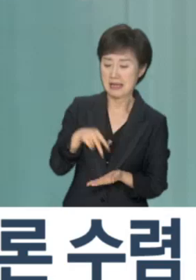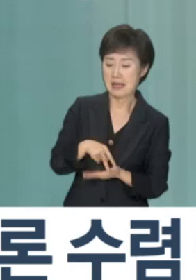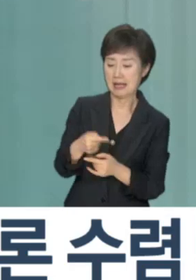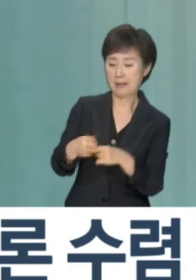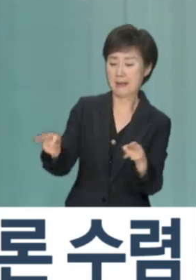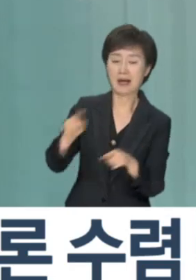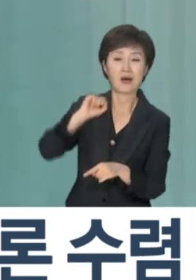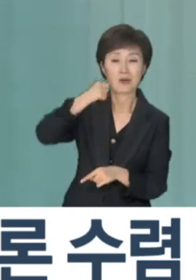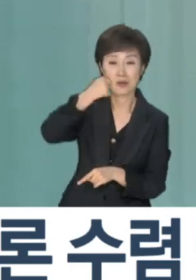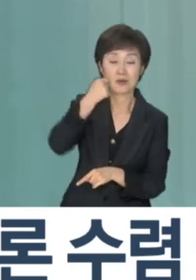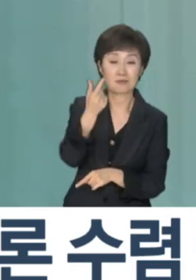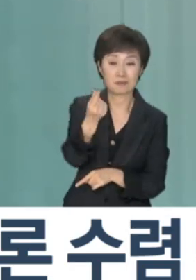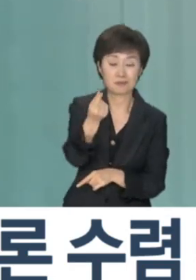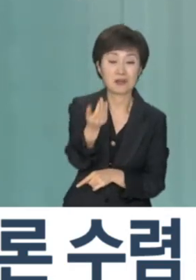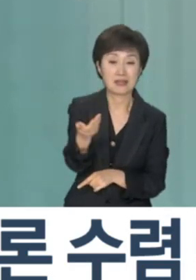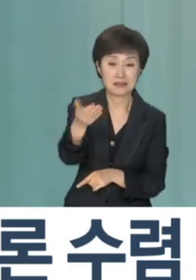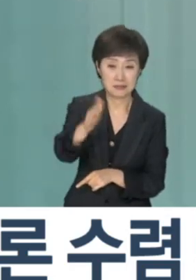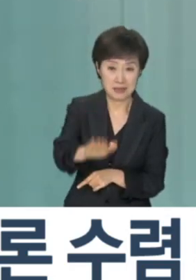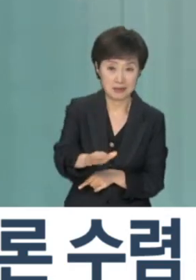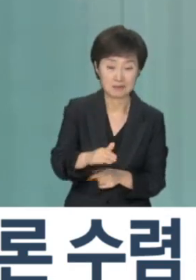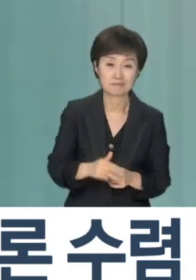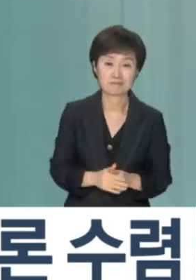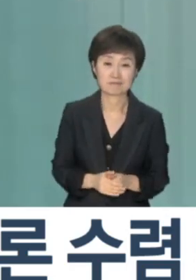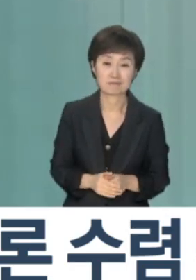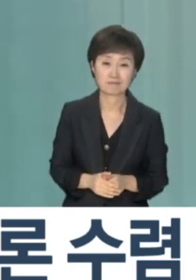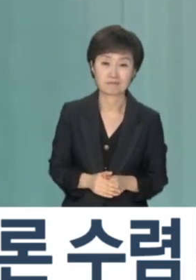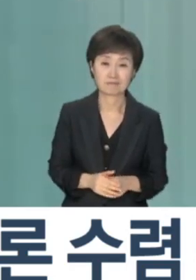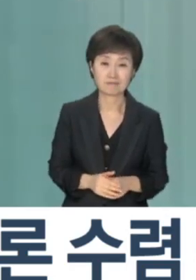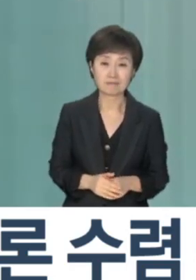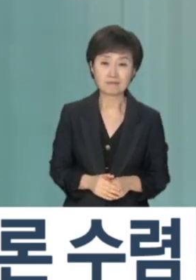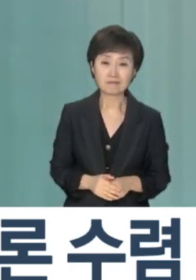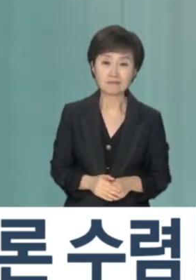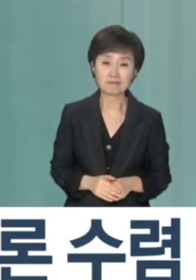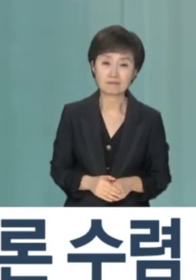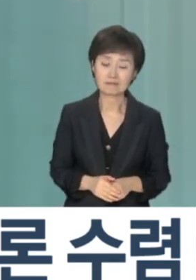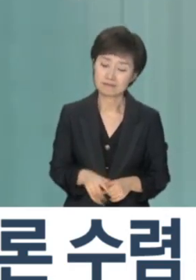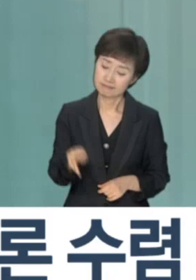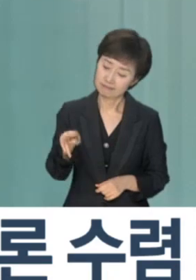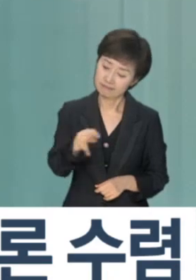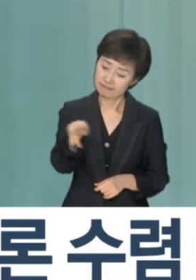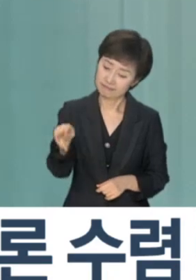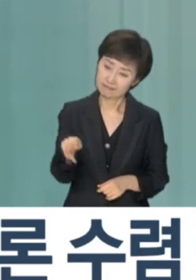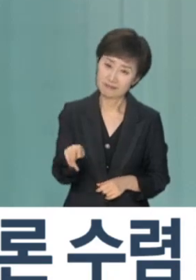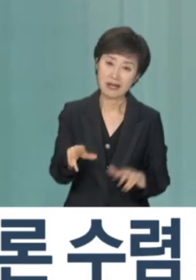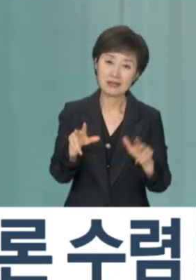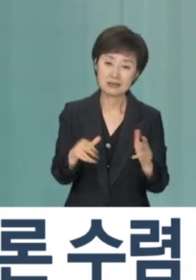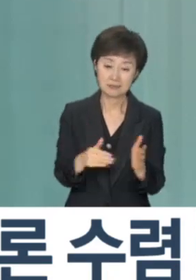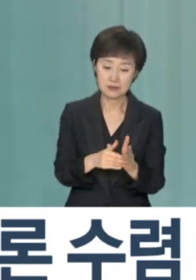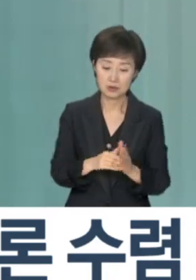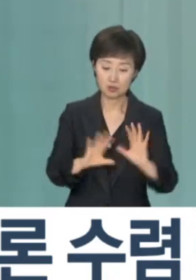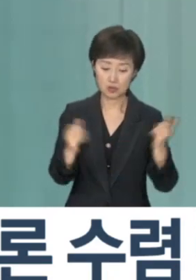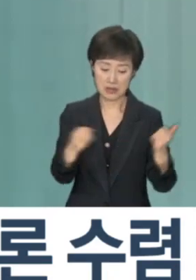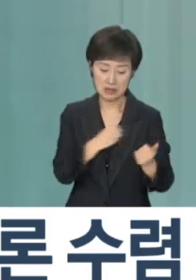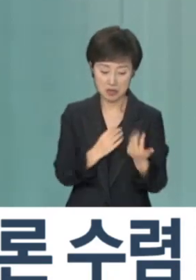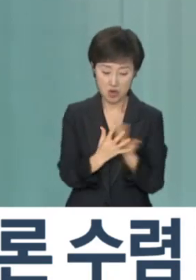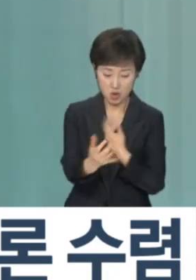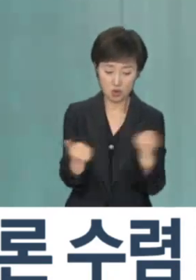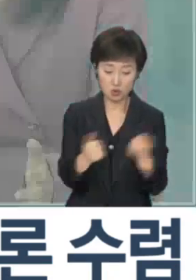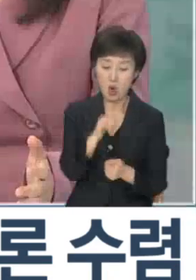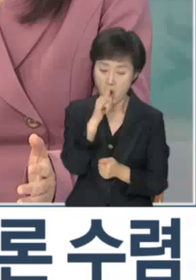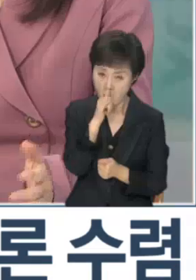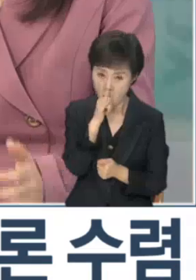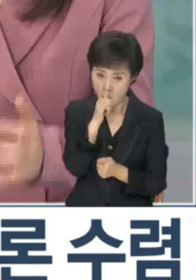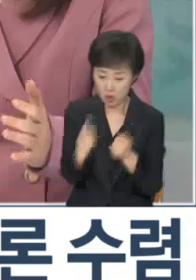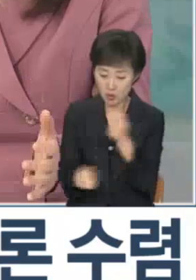제가 말씀드린 게 좀 조심스럽기는 한데요. 뭐 정치 구도 자체는 예, 비슷할 수 그쵸. 있으니까요. 그런데 일단 뭐 그동안 의총을 거쳐오고 또 뭐